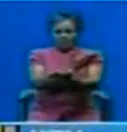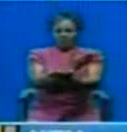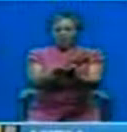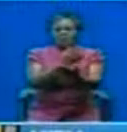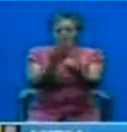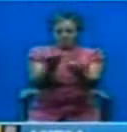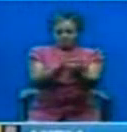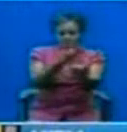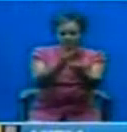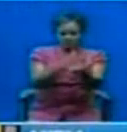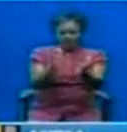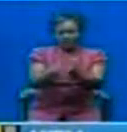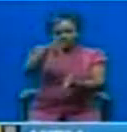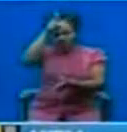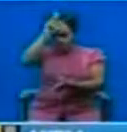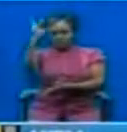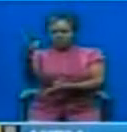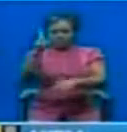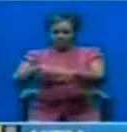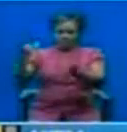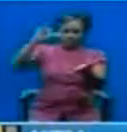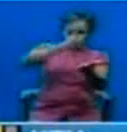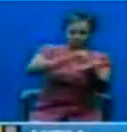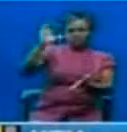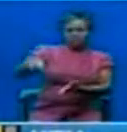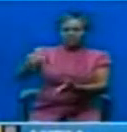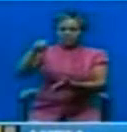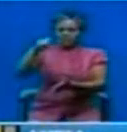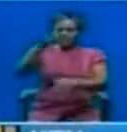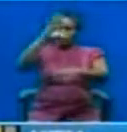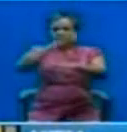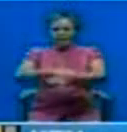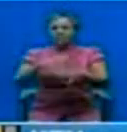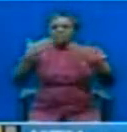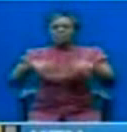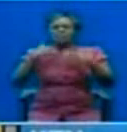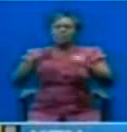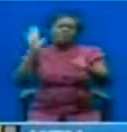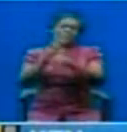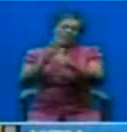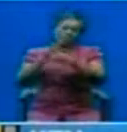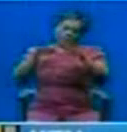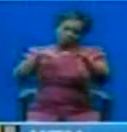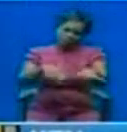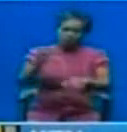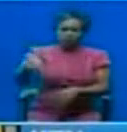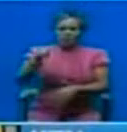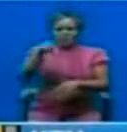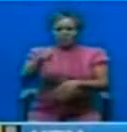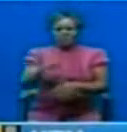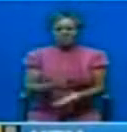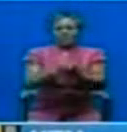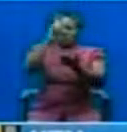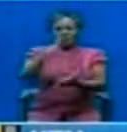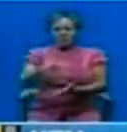na mbuzi wawili. Walipofika sokoni, waliwakuta watu wengi wamefika.